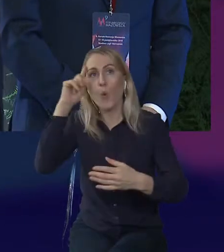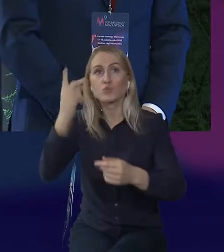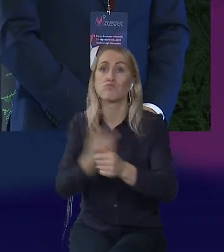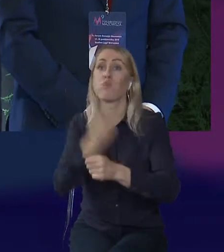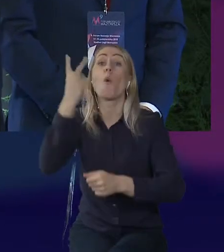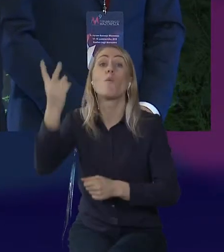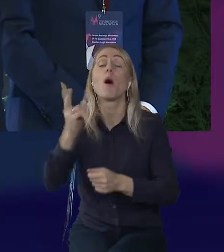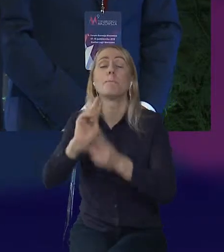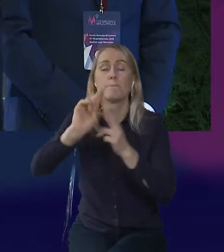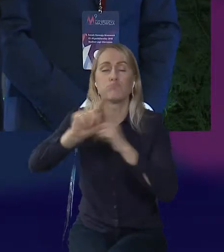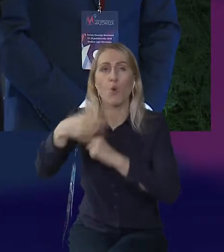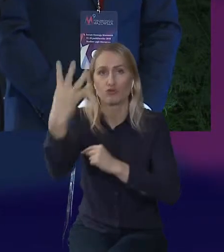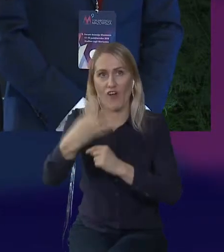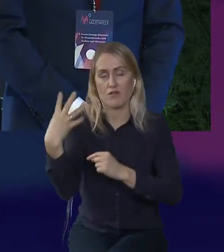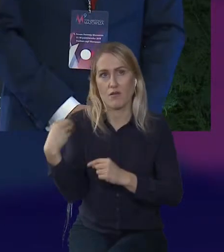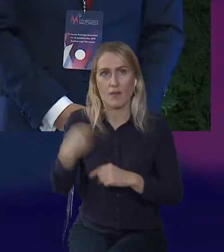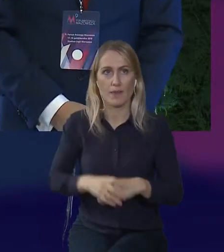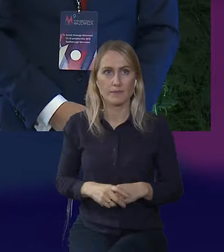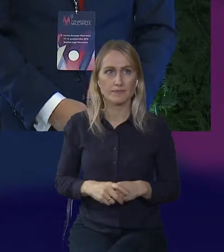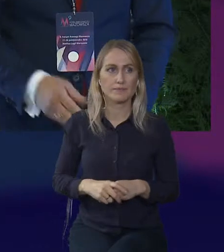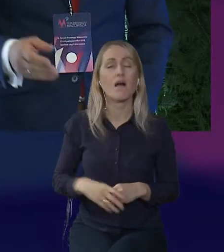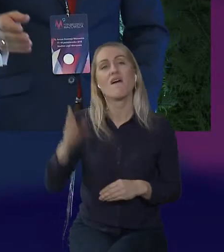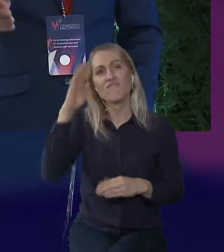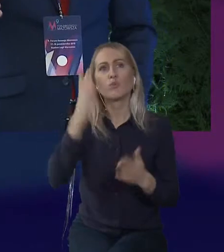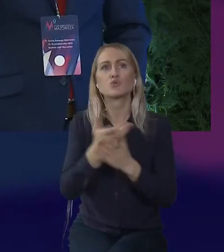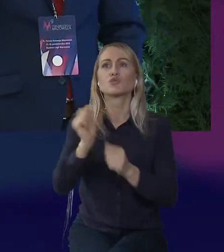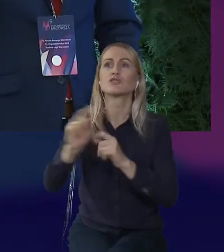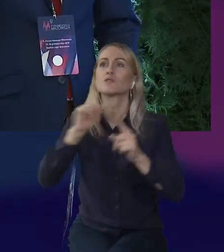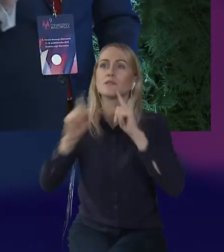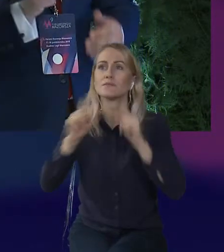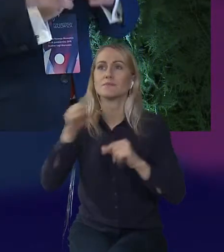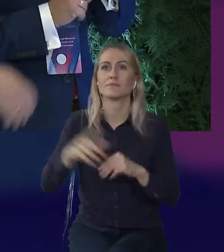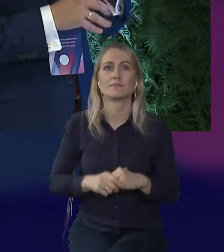4 roku życia. Wiem, że trwają już jakieś rozmowy, które...